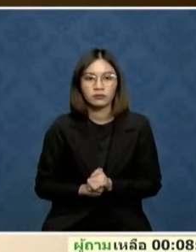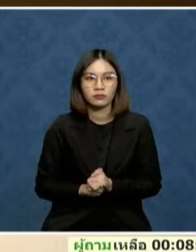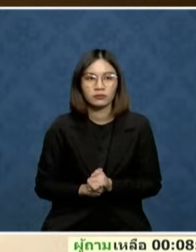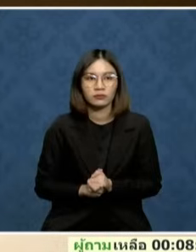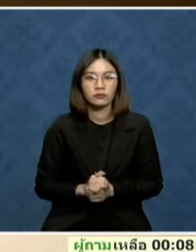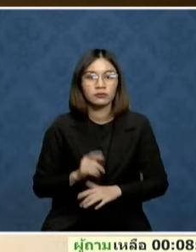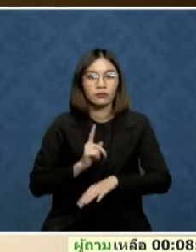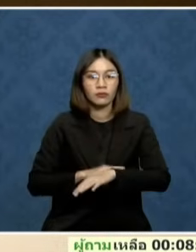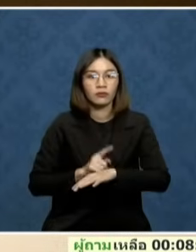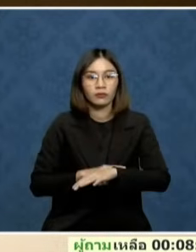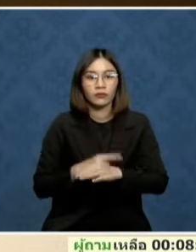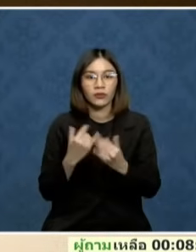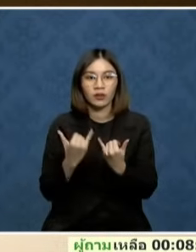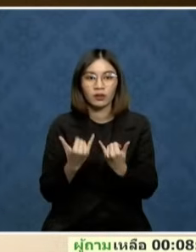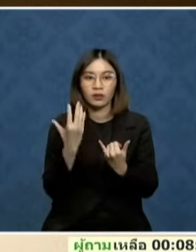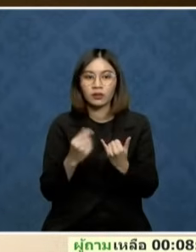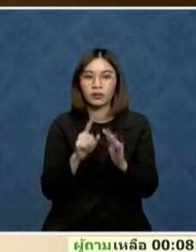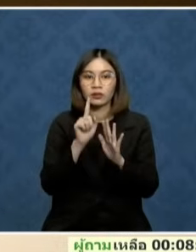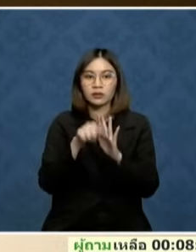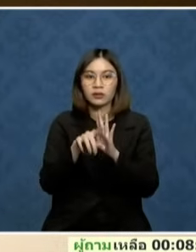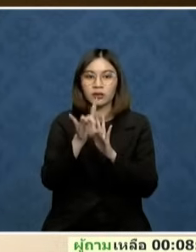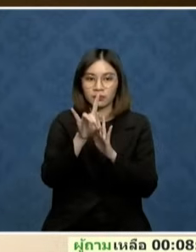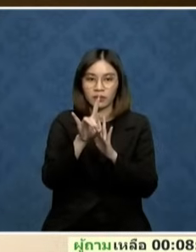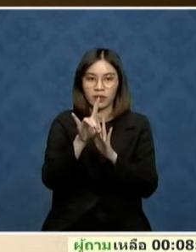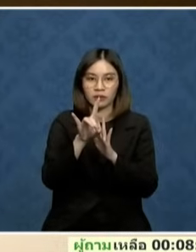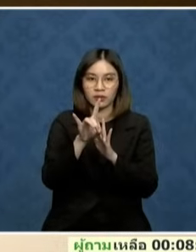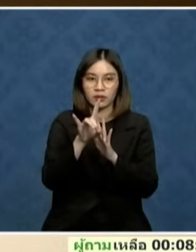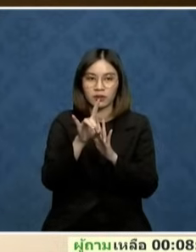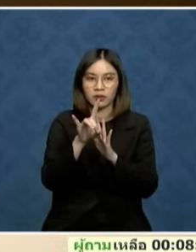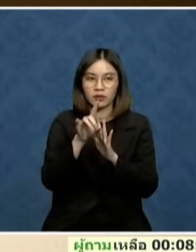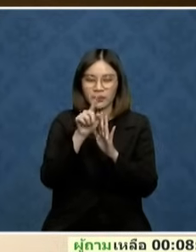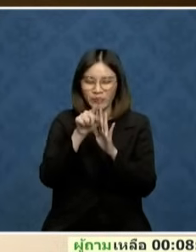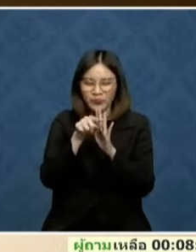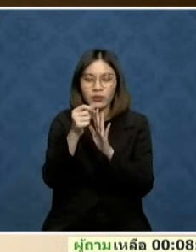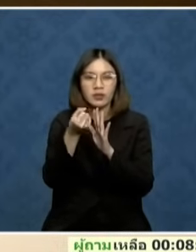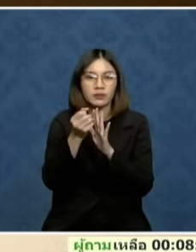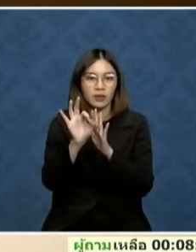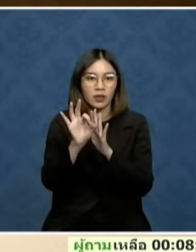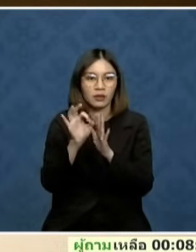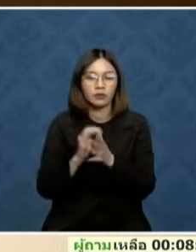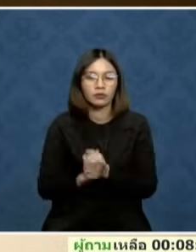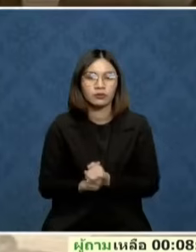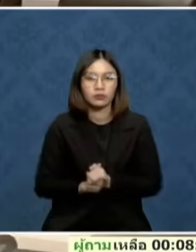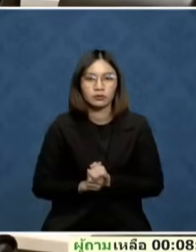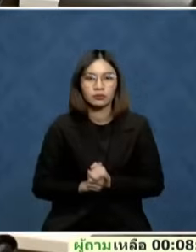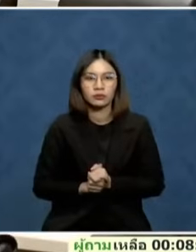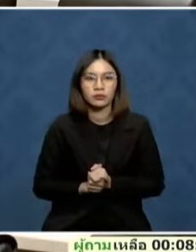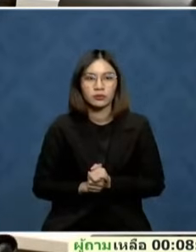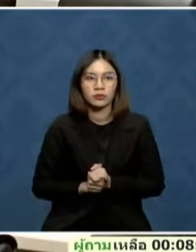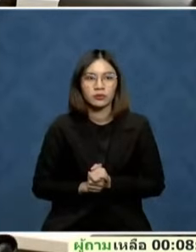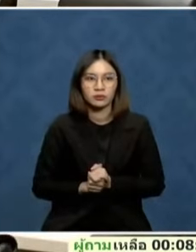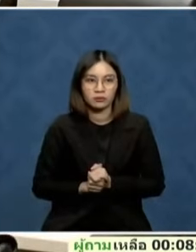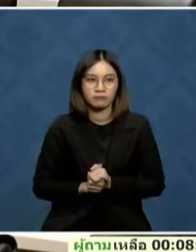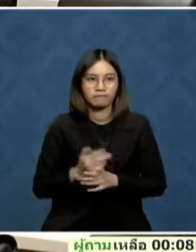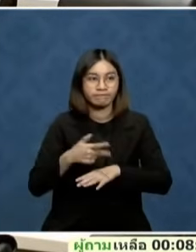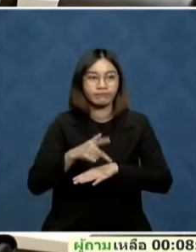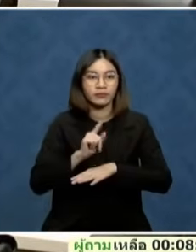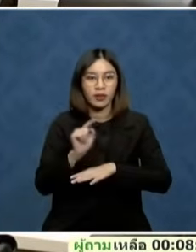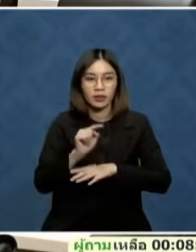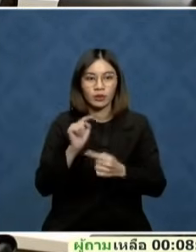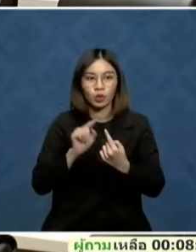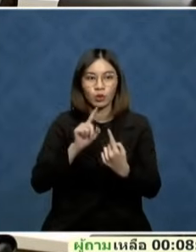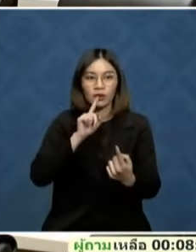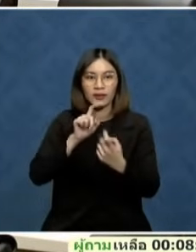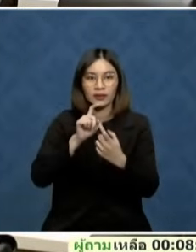มีเวลาทั้งหมดอยู่อีก8นาที19วินาทีครับเชิญครับ ท่านประธานครับจริงๆการตั้